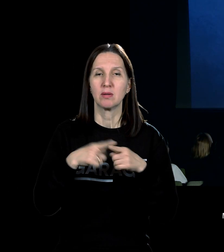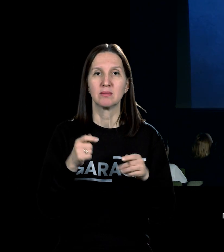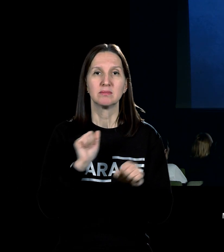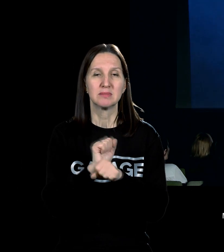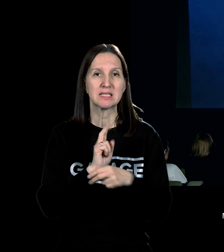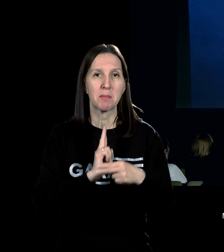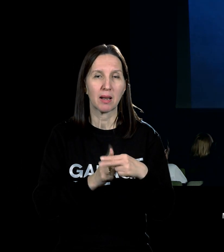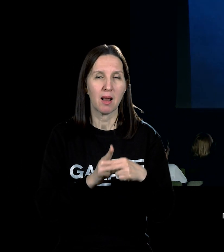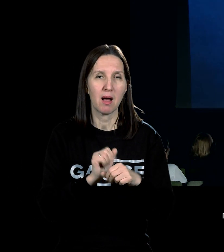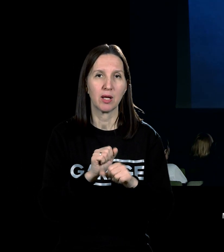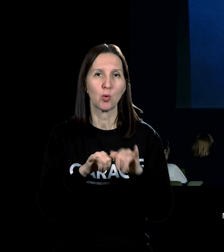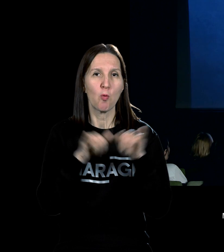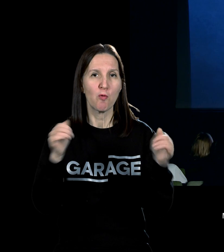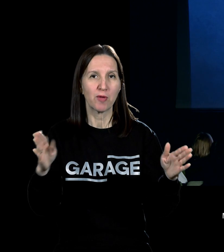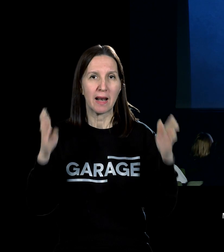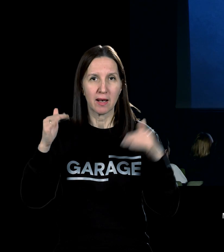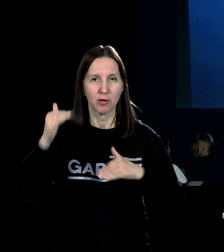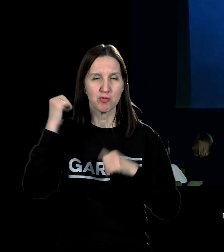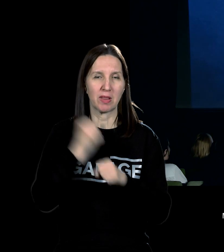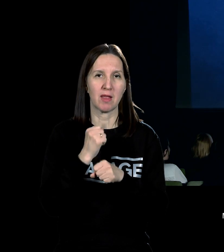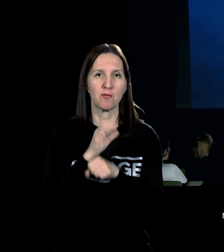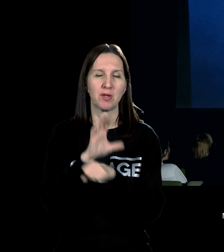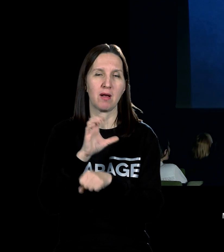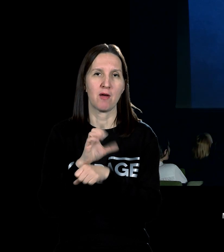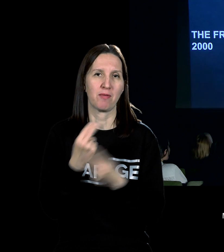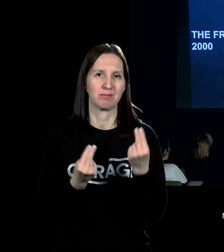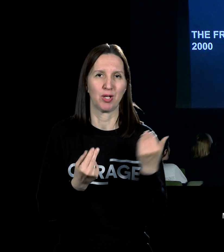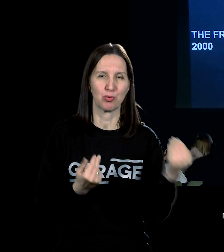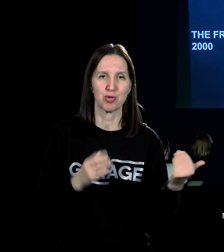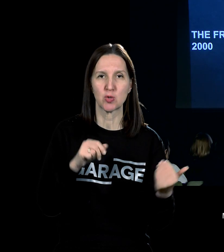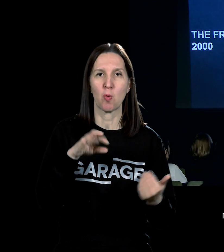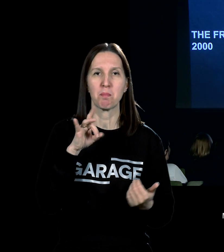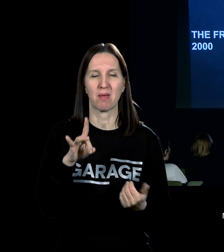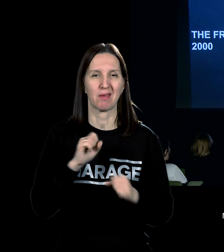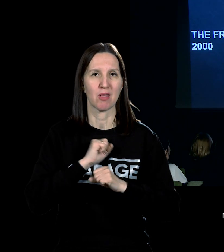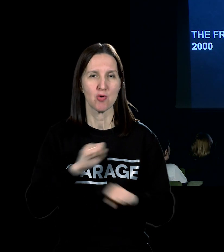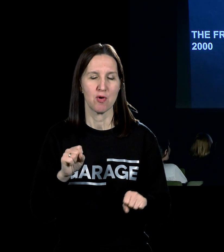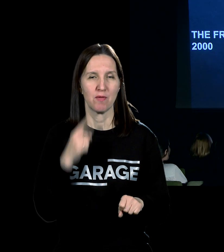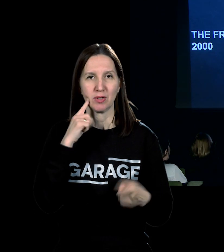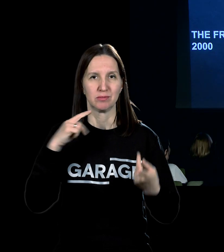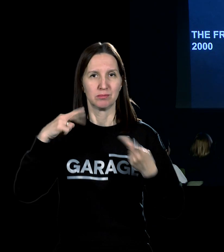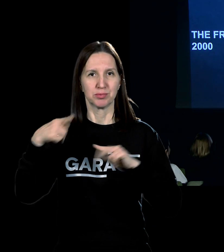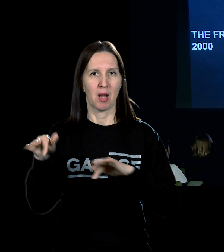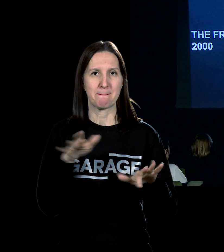фотографии супергероев, да, игрушечных, которые он разгоняет в персонаже.